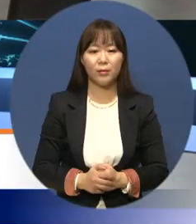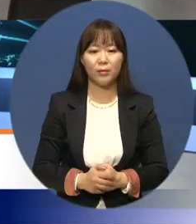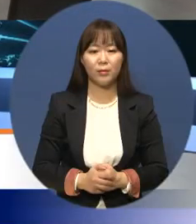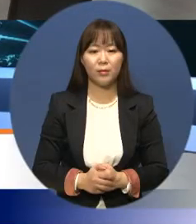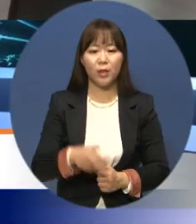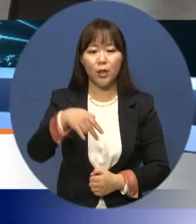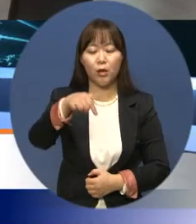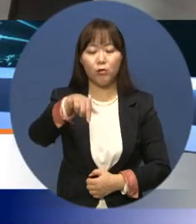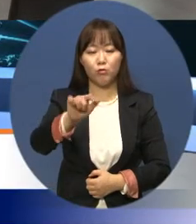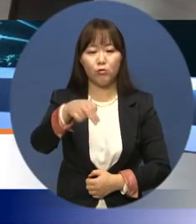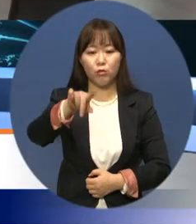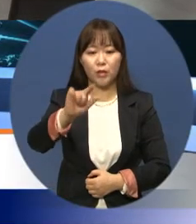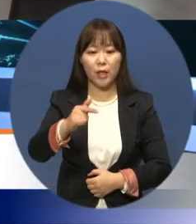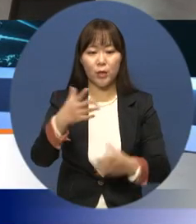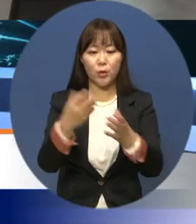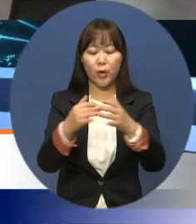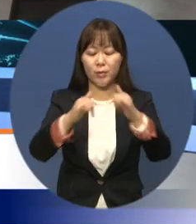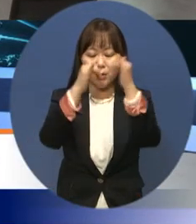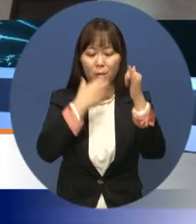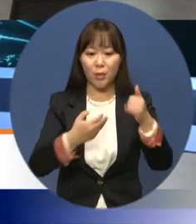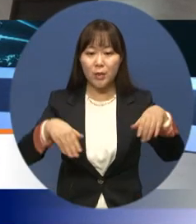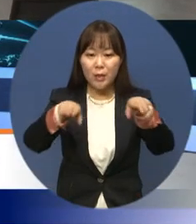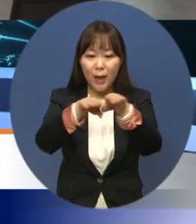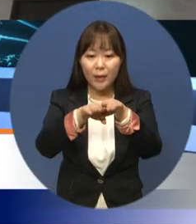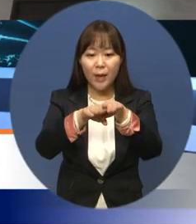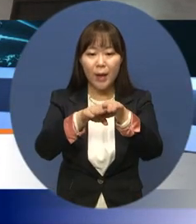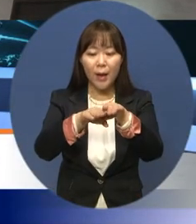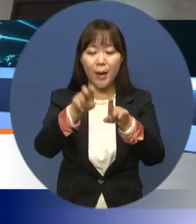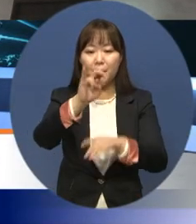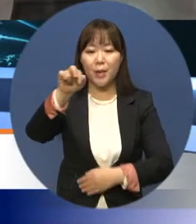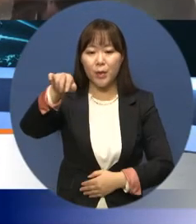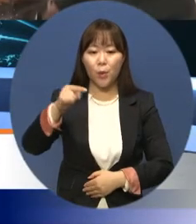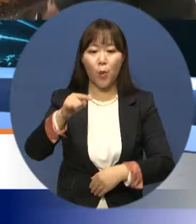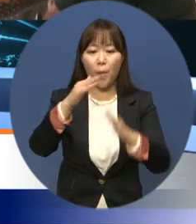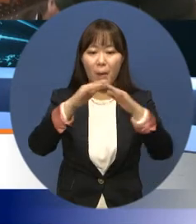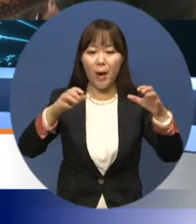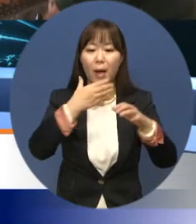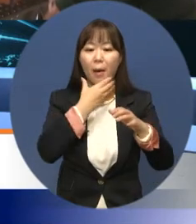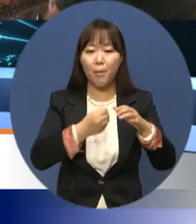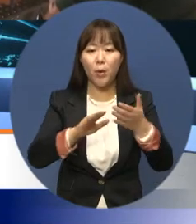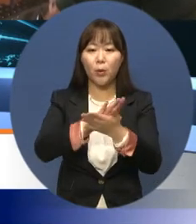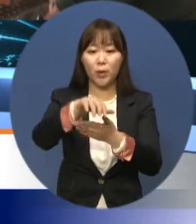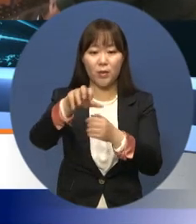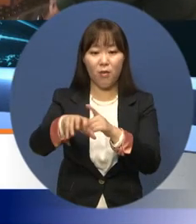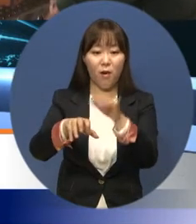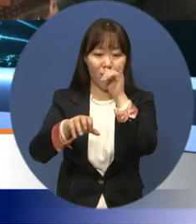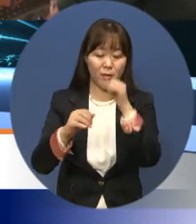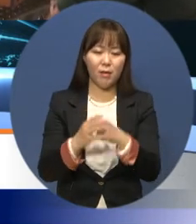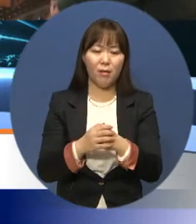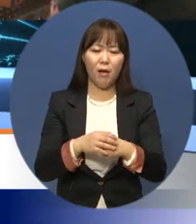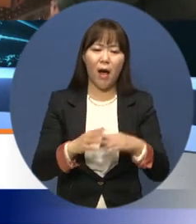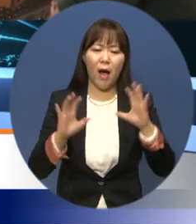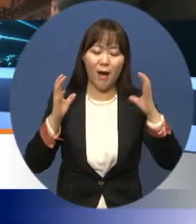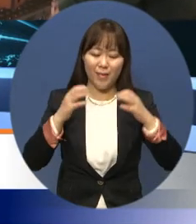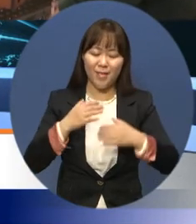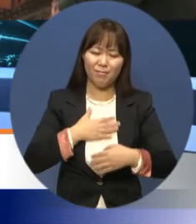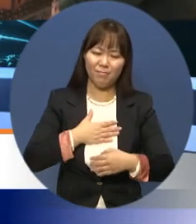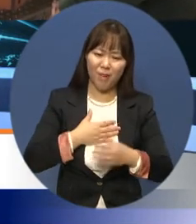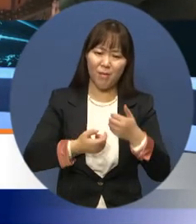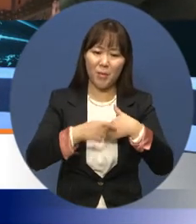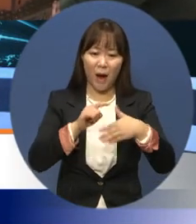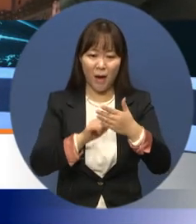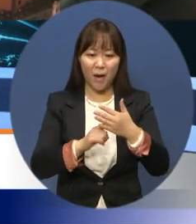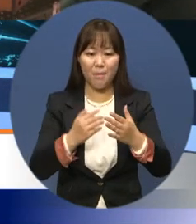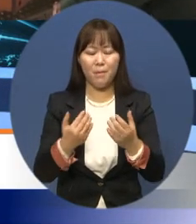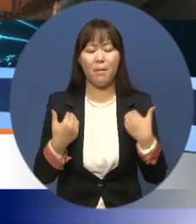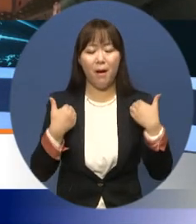군상 종합사회복지관 의 미소 마을 행복 놀이터 가 문을 열었습니다 아이들의 심 신과 체력 성장에 큰